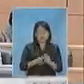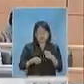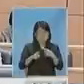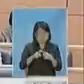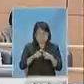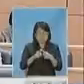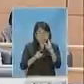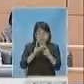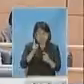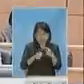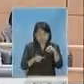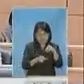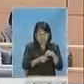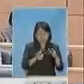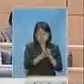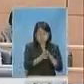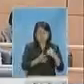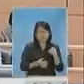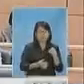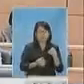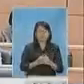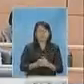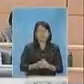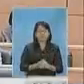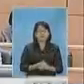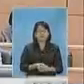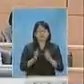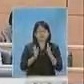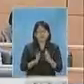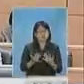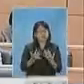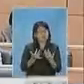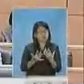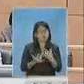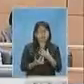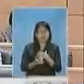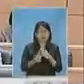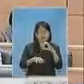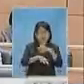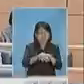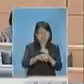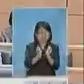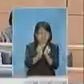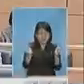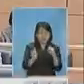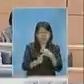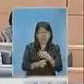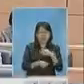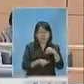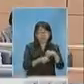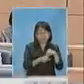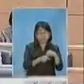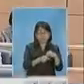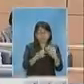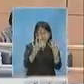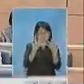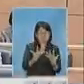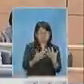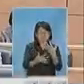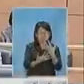ล้มตายในการต่อสู้ด้วยกันกับผมผมมีคนที่รอคอยอิสรภาพอยู่ในเรือนจำเป็นจำนวน